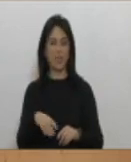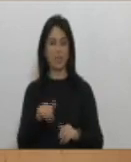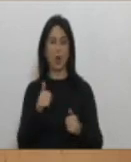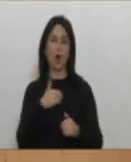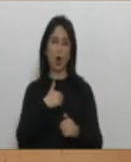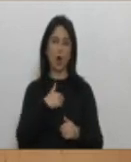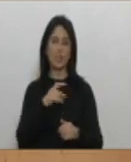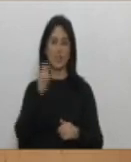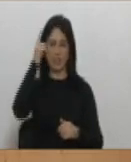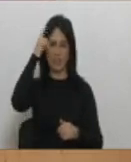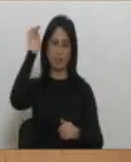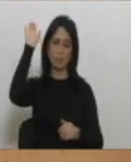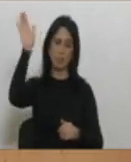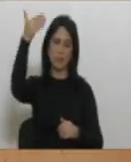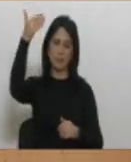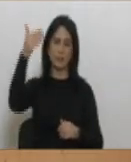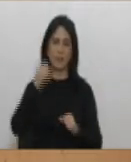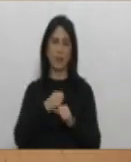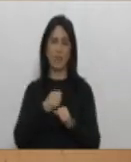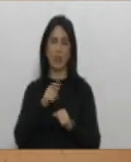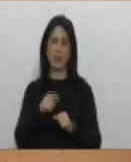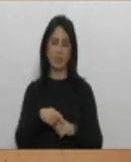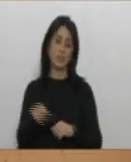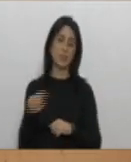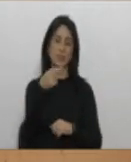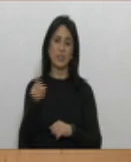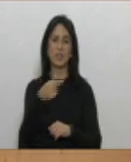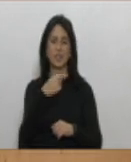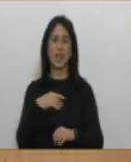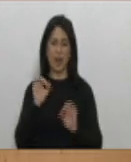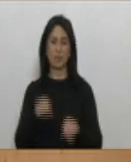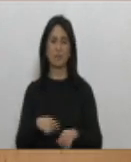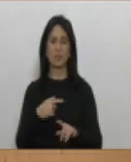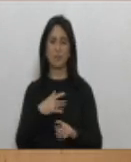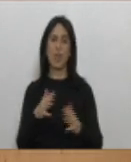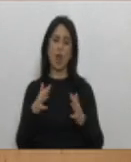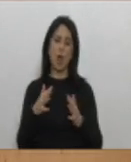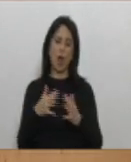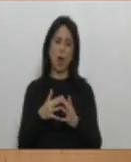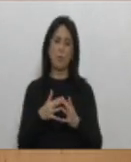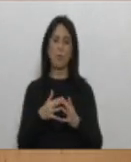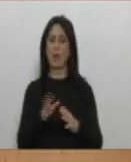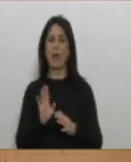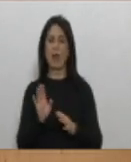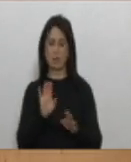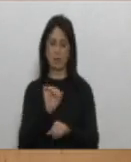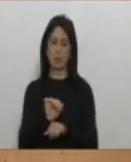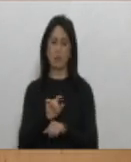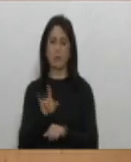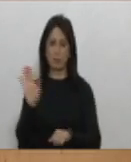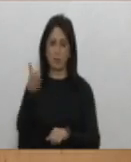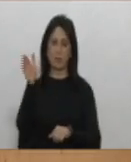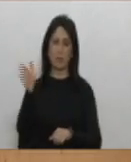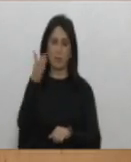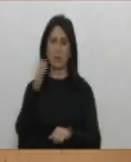ესე წამოვარტყავ თავში ხელს და მივიდეს ის ალი თუ ვიღაცა სანქცირებული ოლიგარქის მოადგილე რუსულ